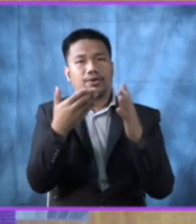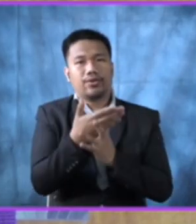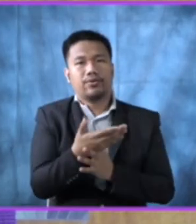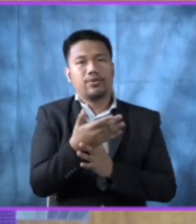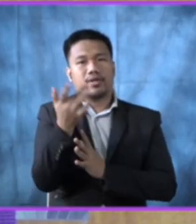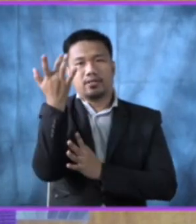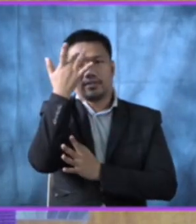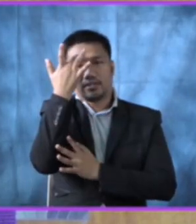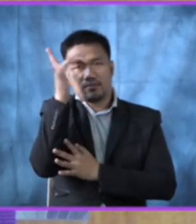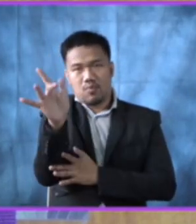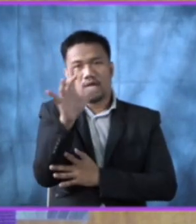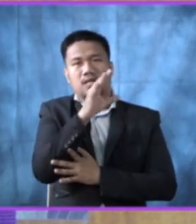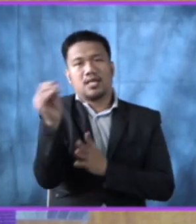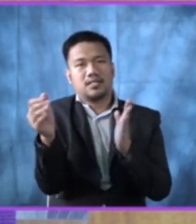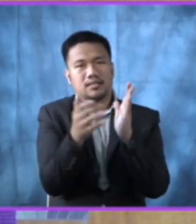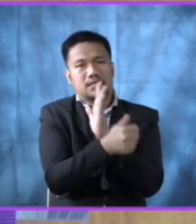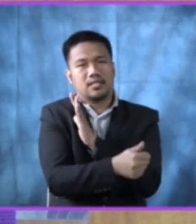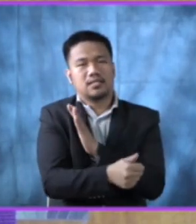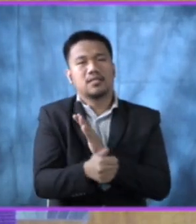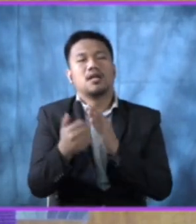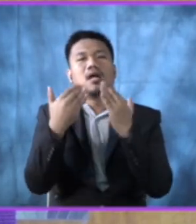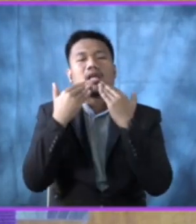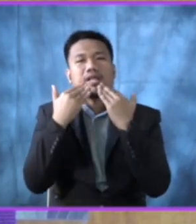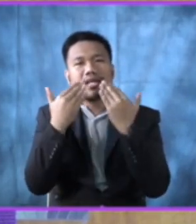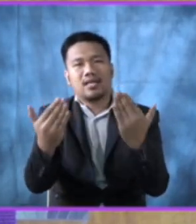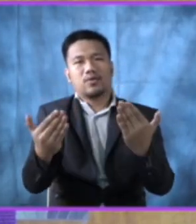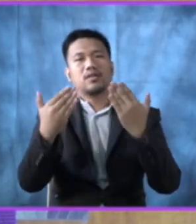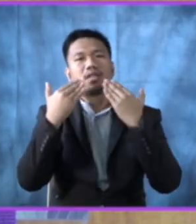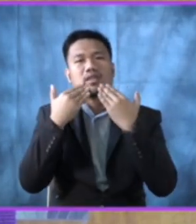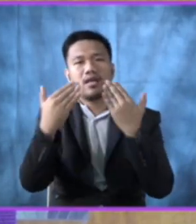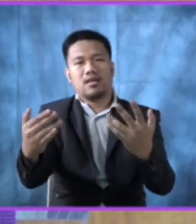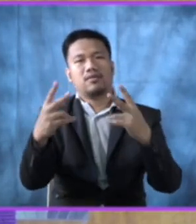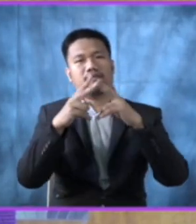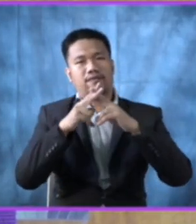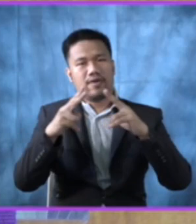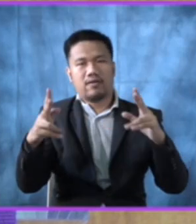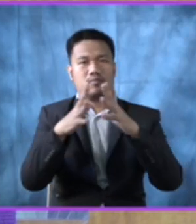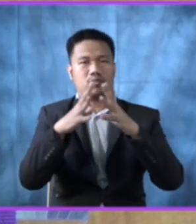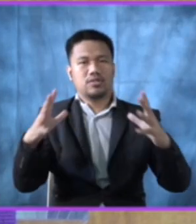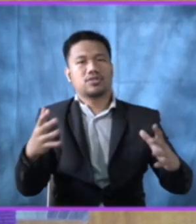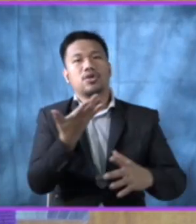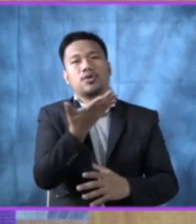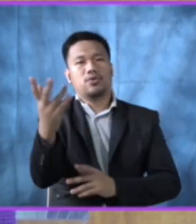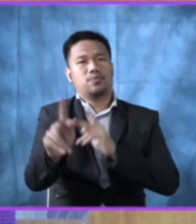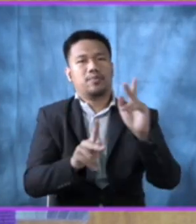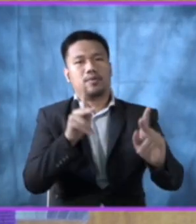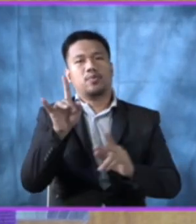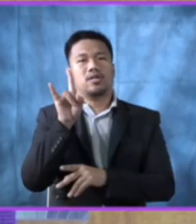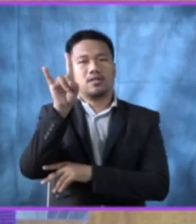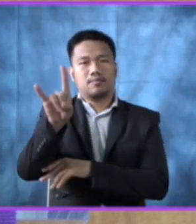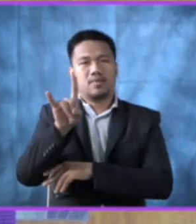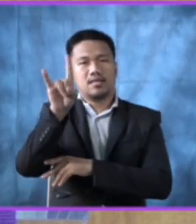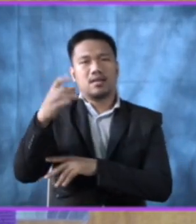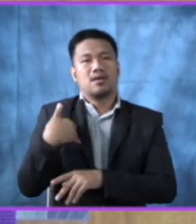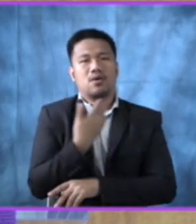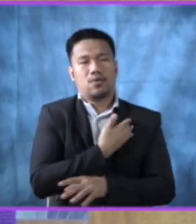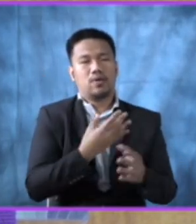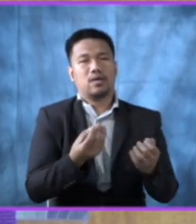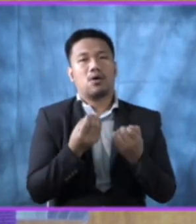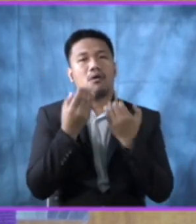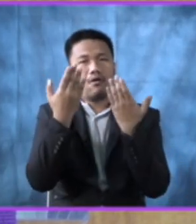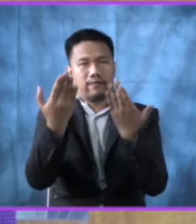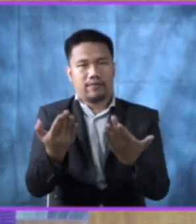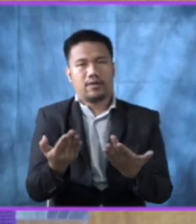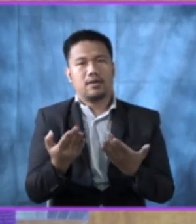ng kanilang kakayahan. Maraming maraming salamat po. Kayo pong mga nasa media ay pinag-aalayan namin ng misang